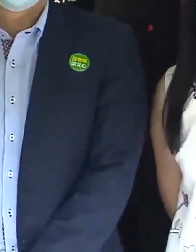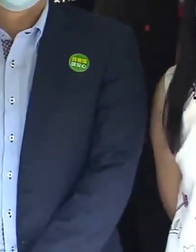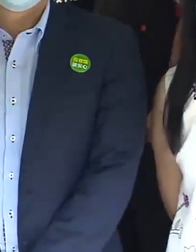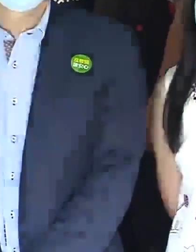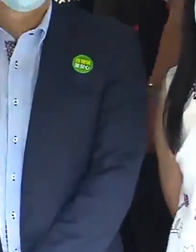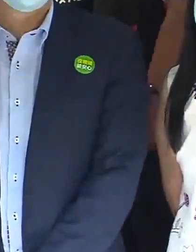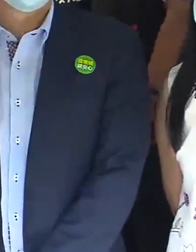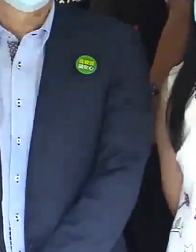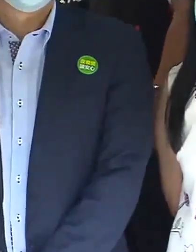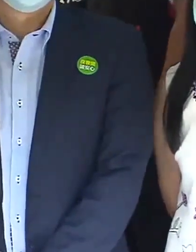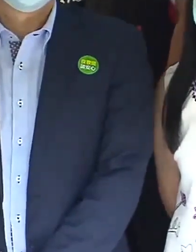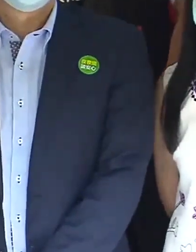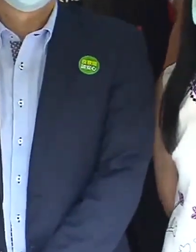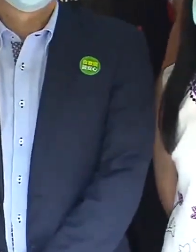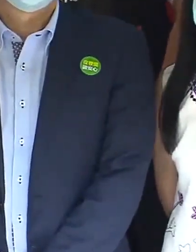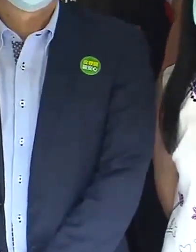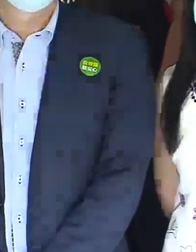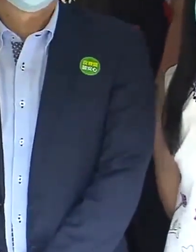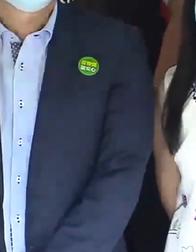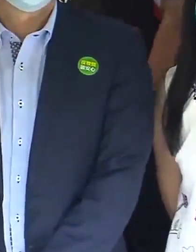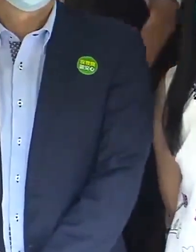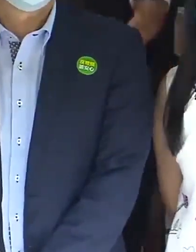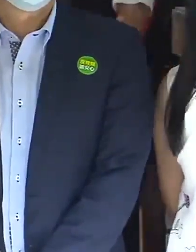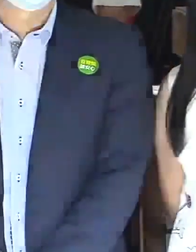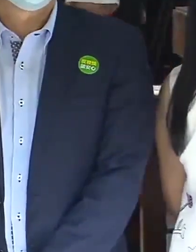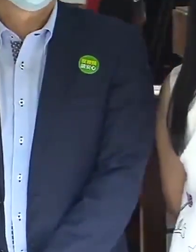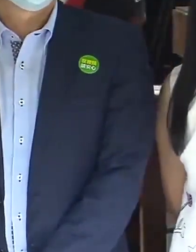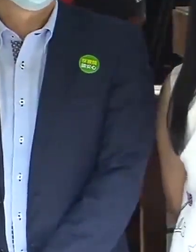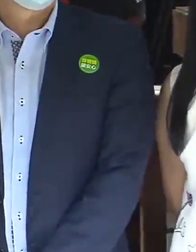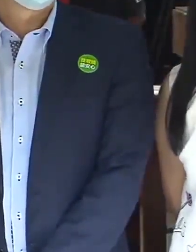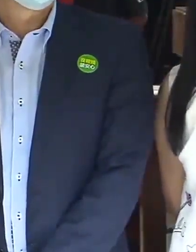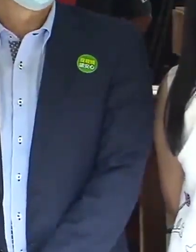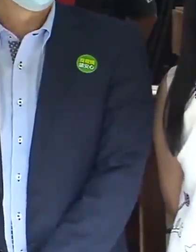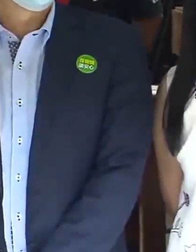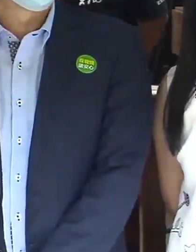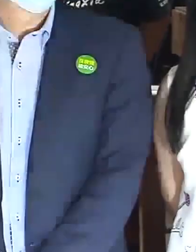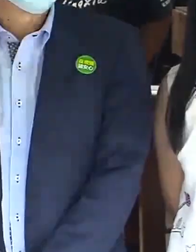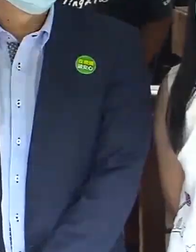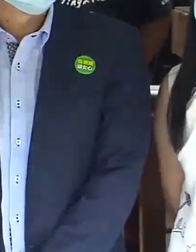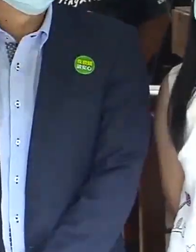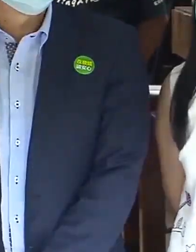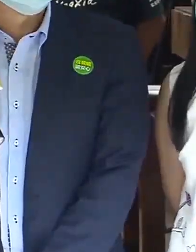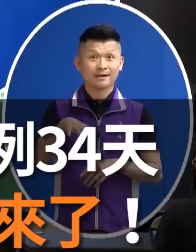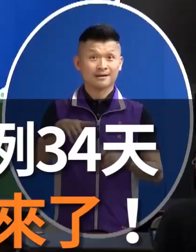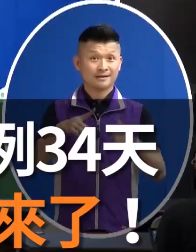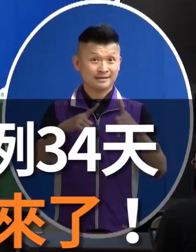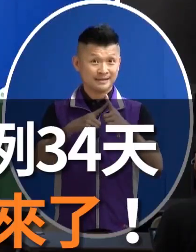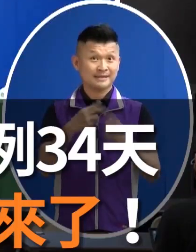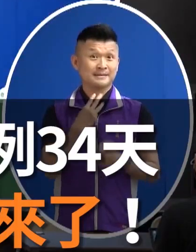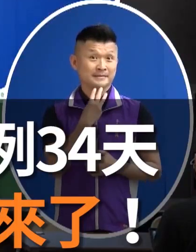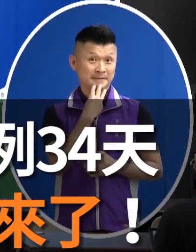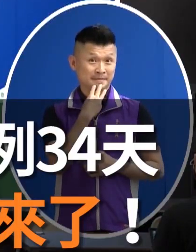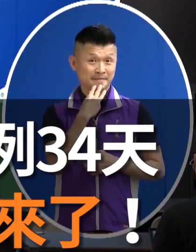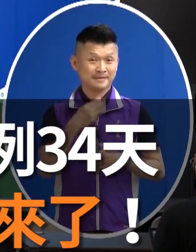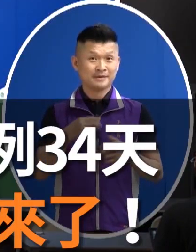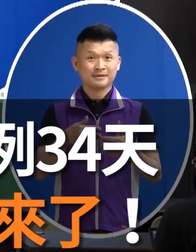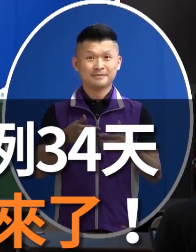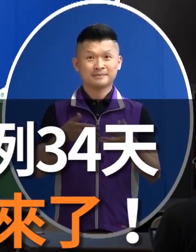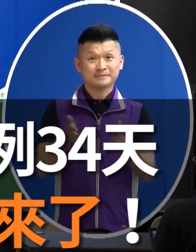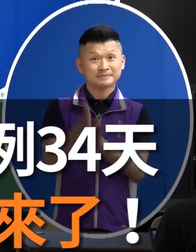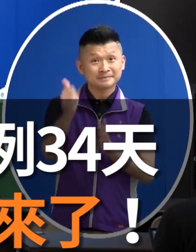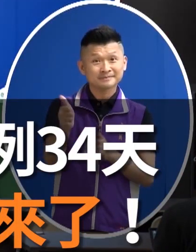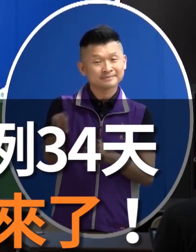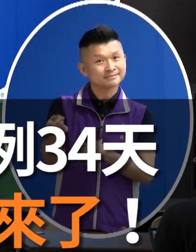活，那这样我们的生活当然就会越来越安全，好，所以我们今天来这边哈试试看。 赵安祥就跟我讲